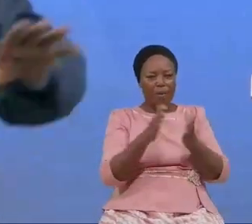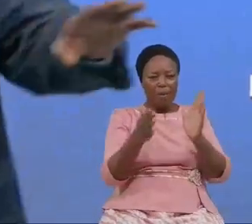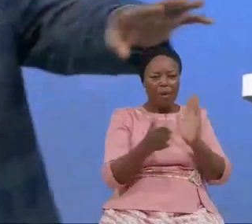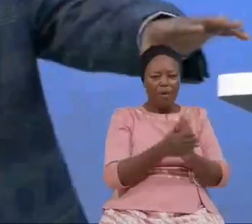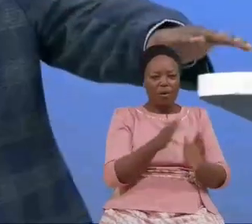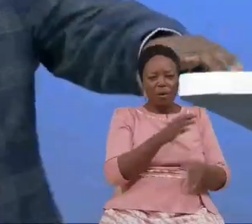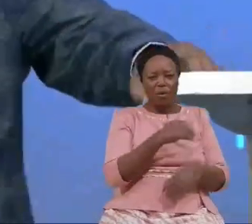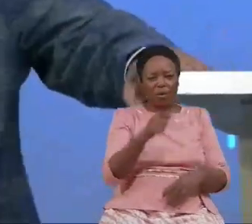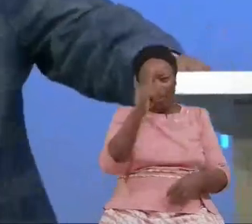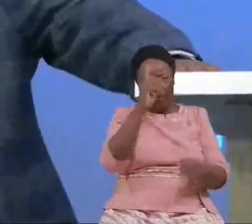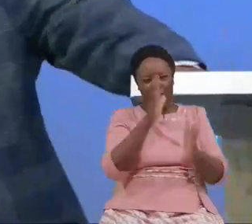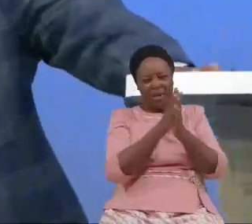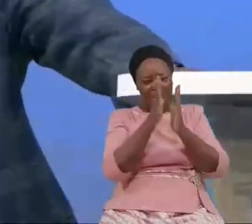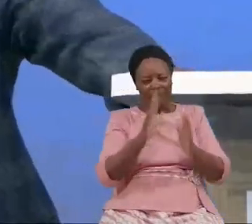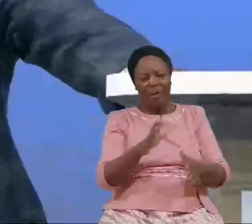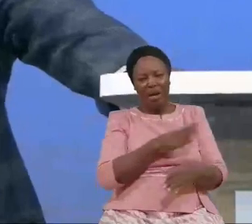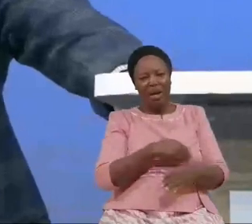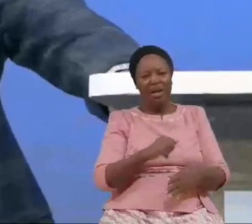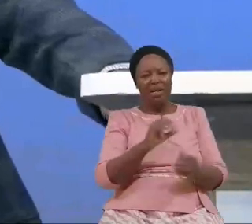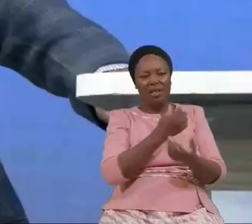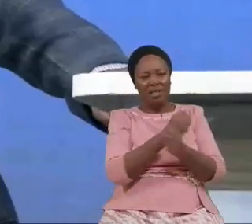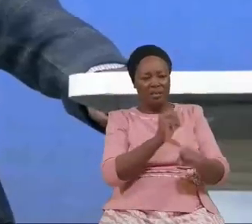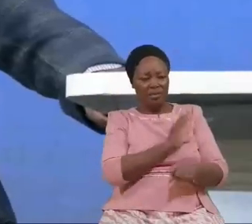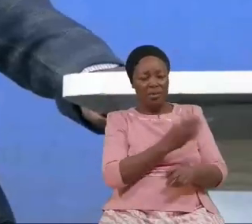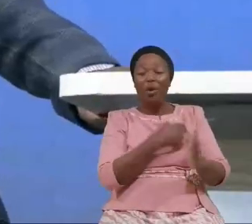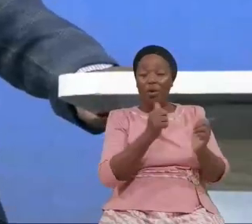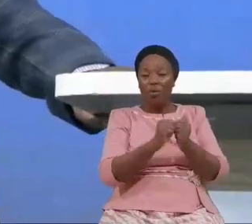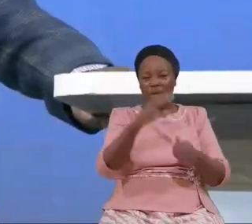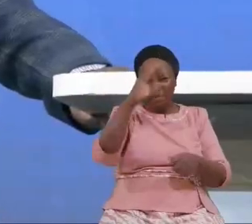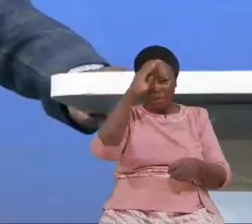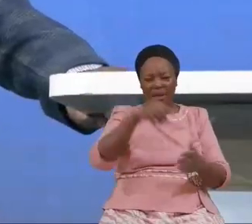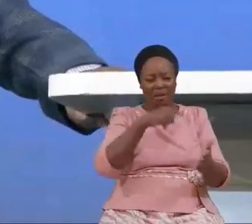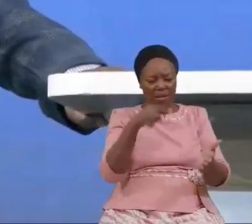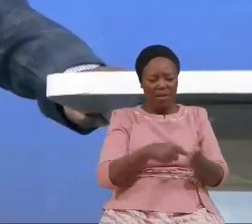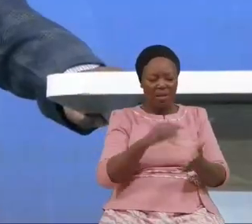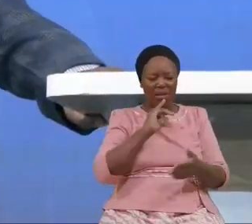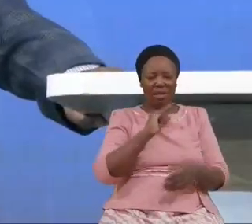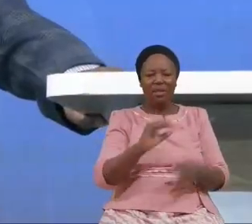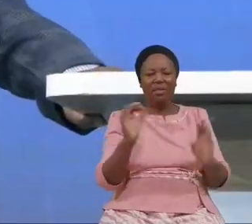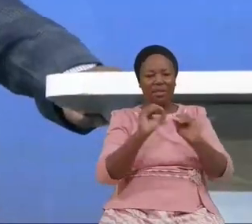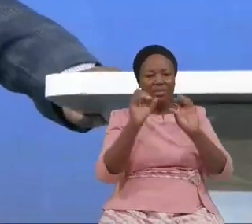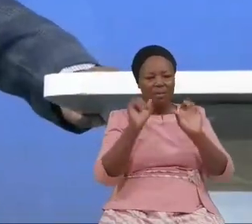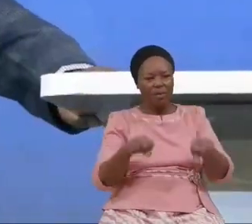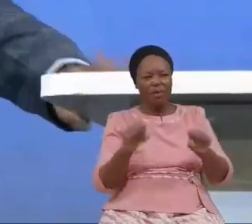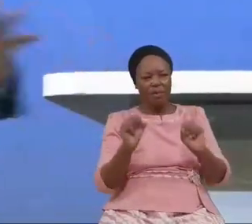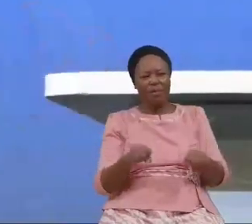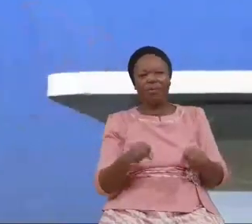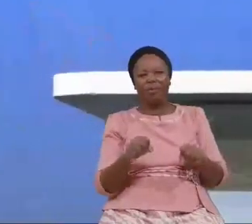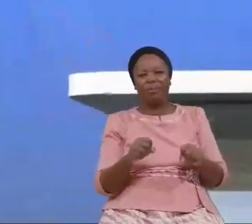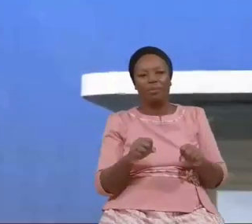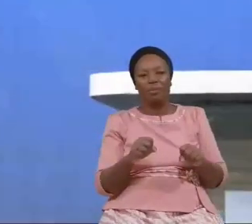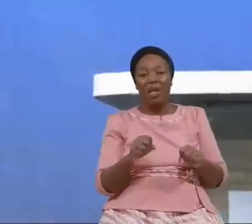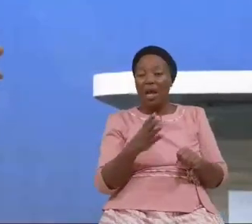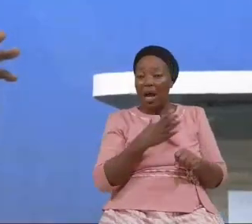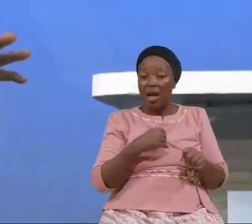pour qu'elle soit une âme sauvée aux hommes cela est impossible